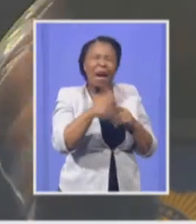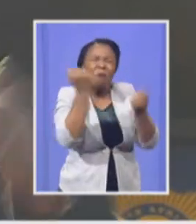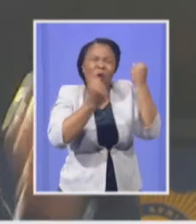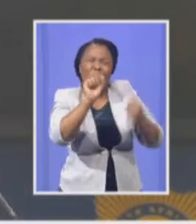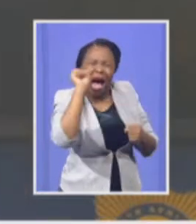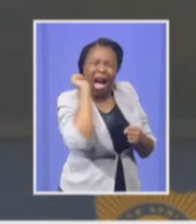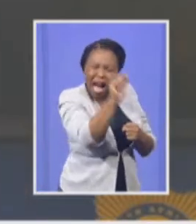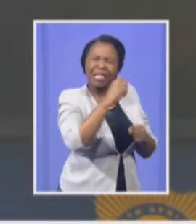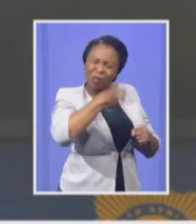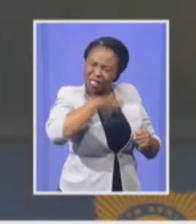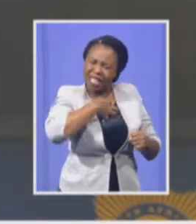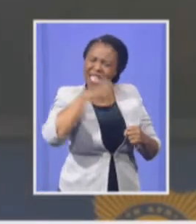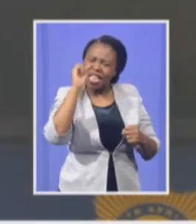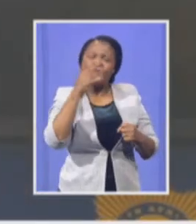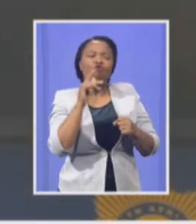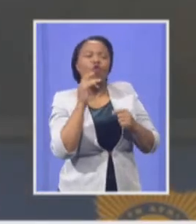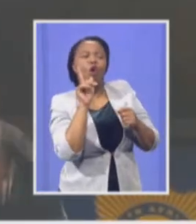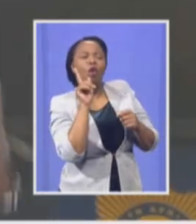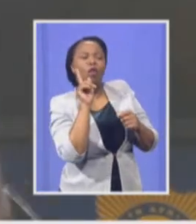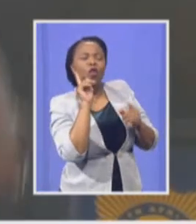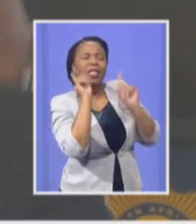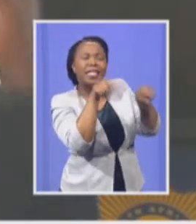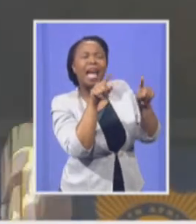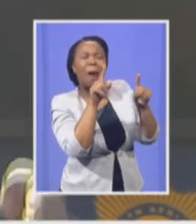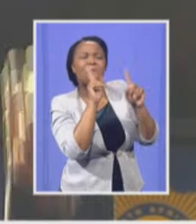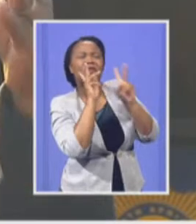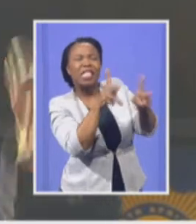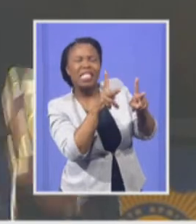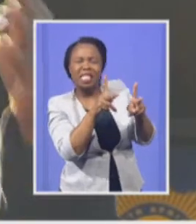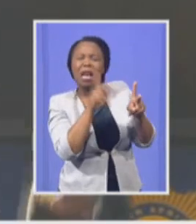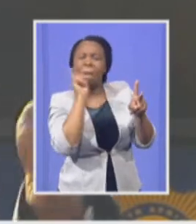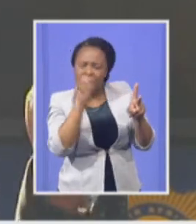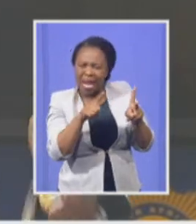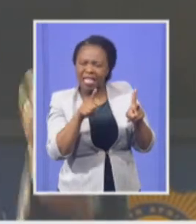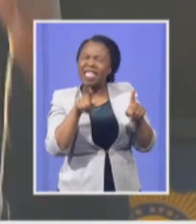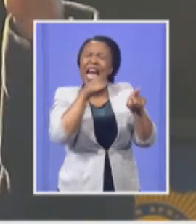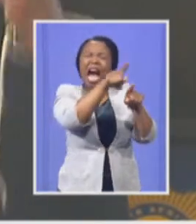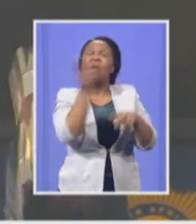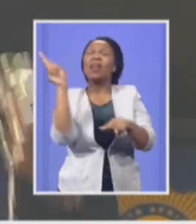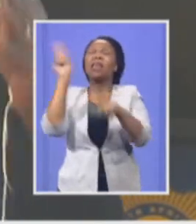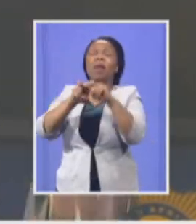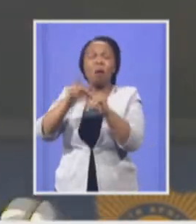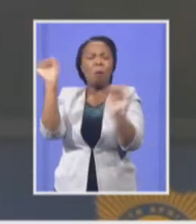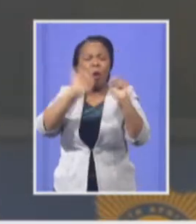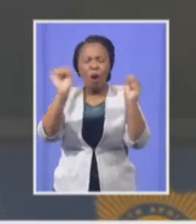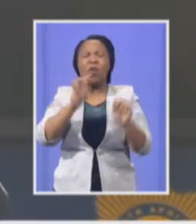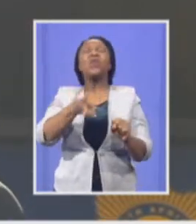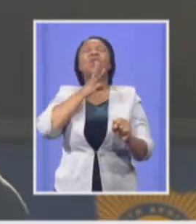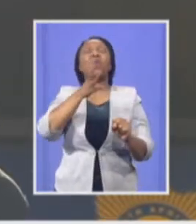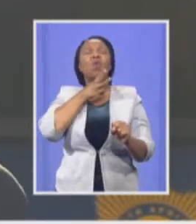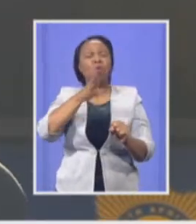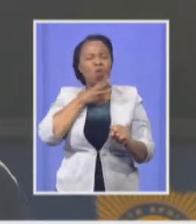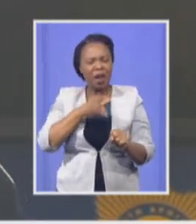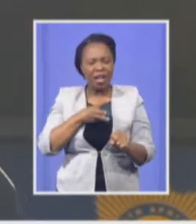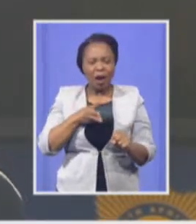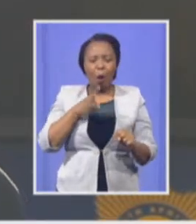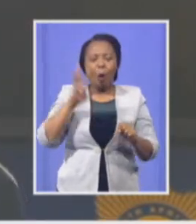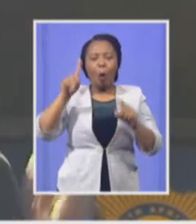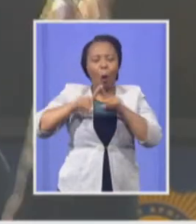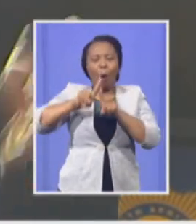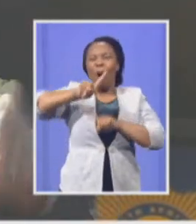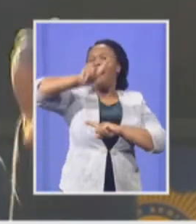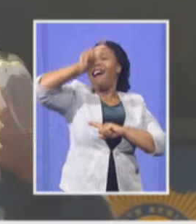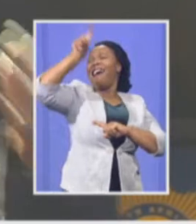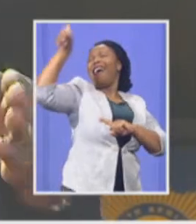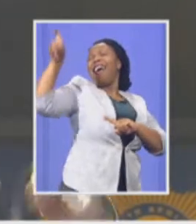manje zokucheka. Na ungagibela imoto ebhaliwe ukuthi Orlando police uzuvela umlenze uveza